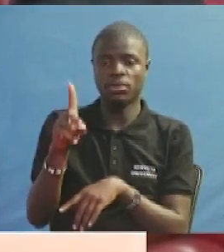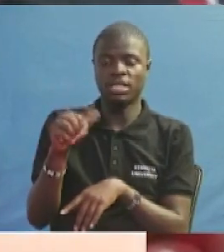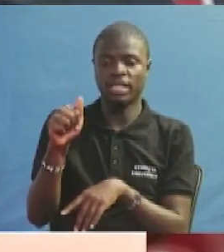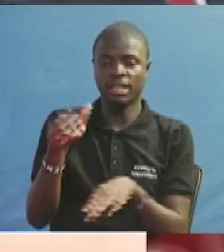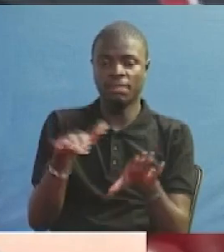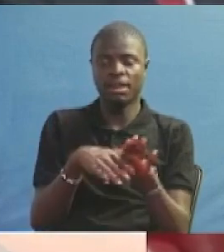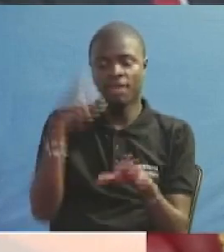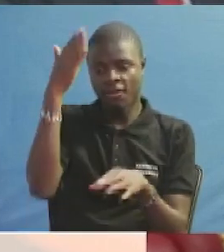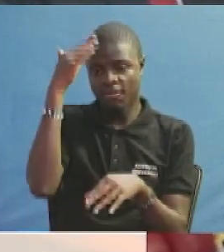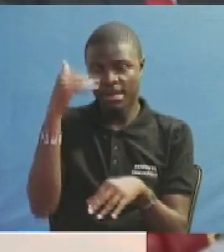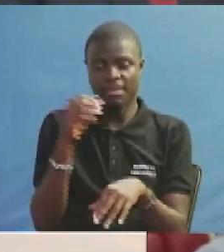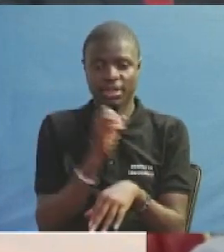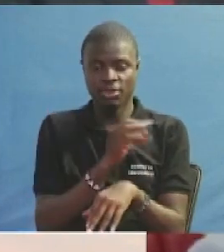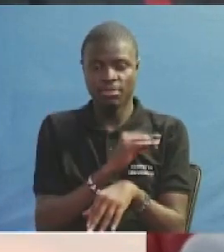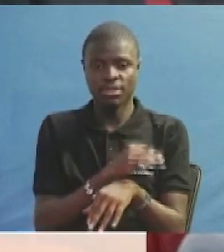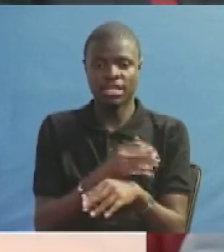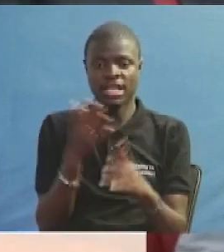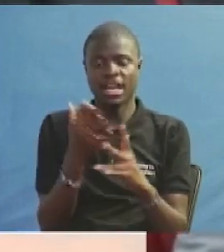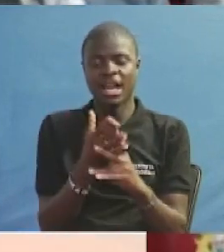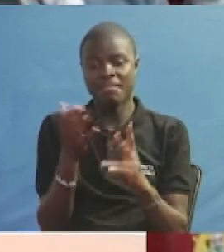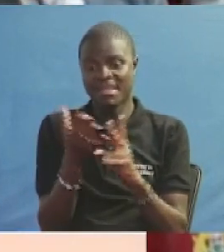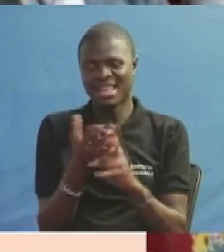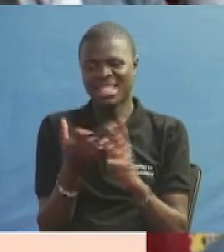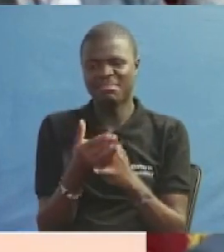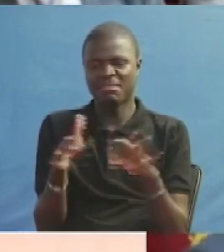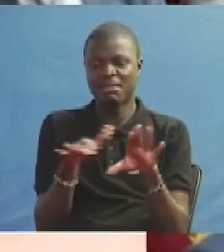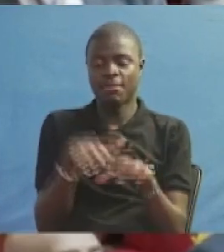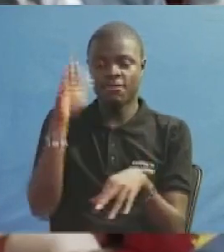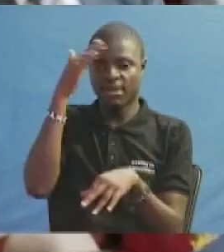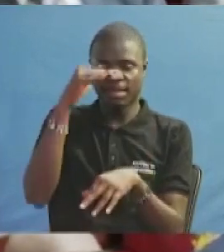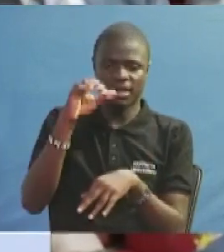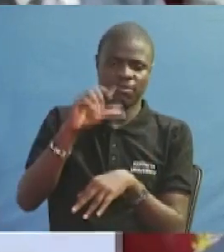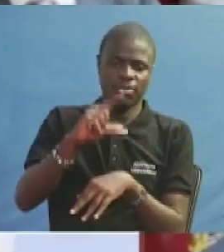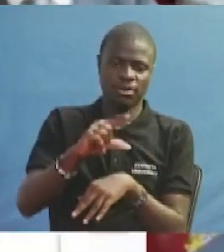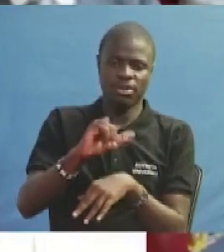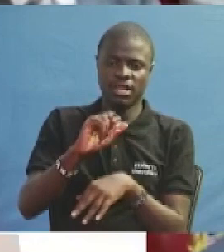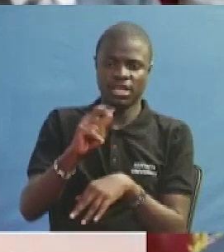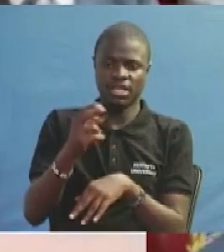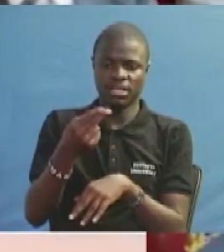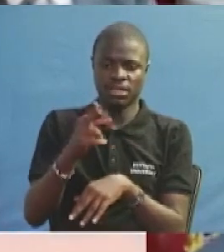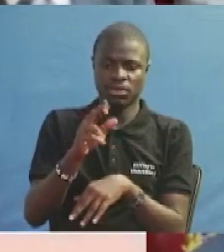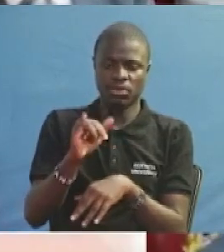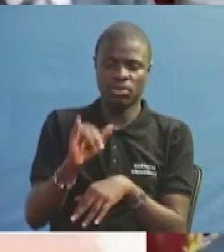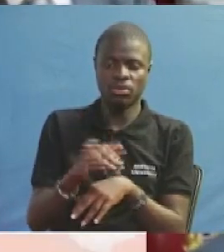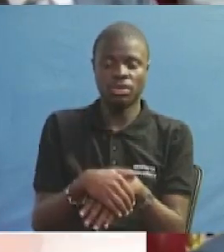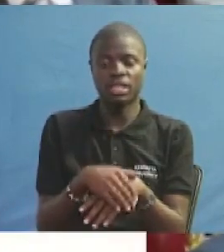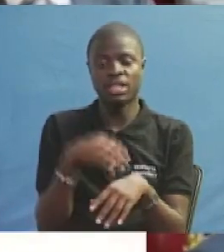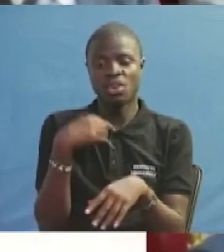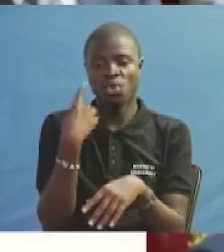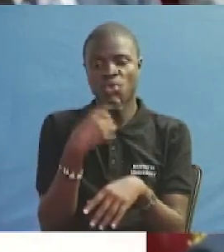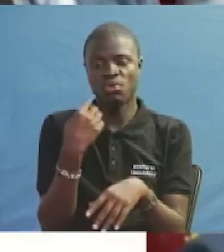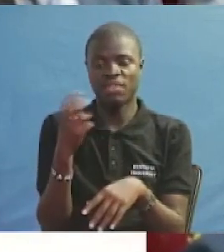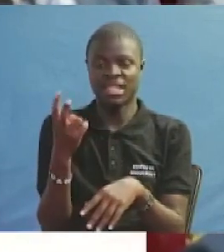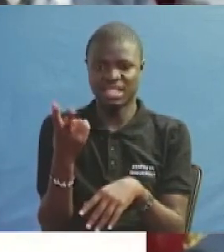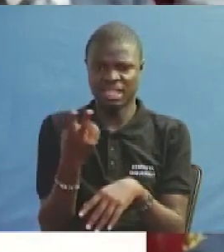huo. Nao ni pamoja na mbunge wa Githunguri Kadoni wa Mushomba ambaye kwa mwaka wa pili mtawalia aliuangusha mswada wa